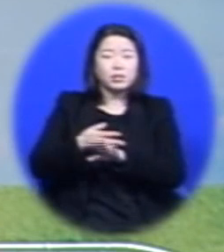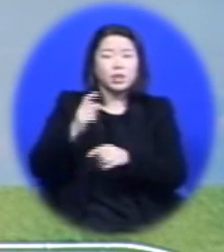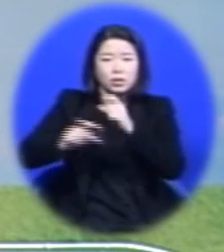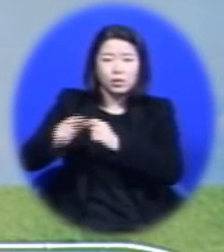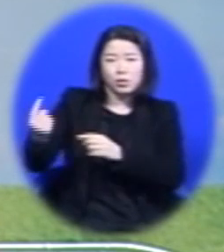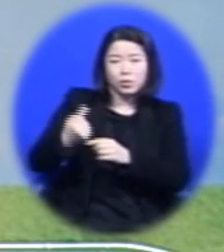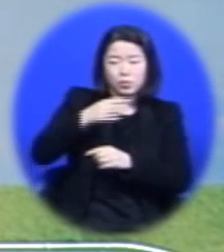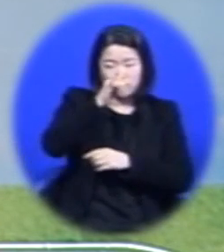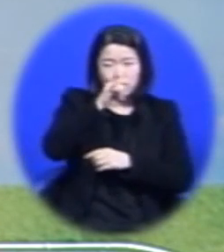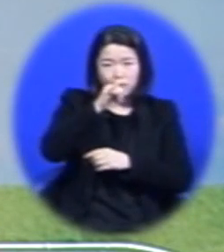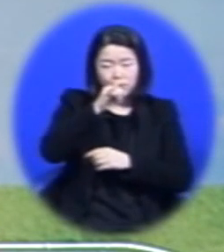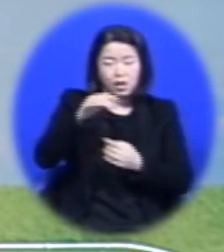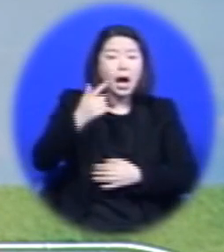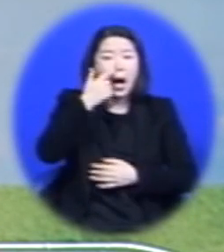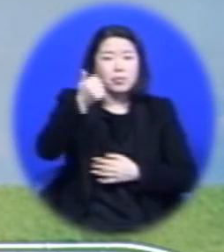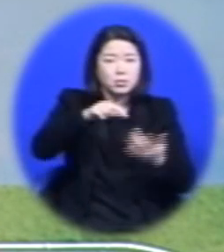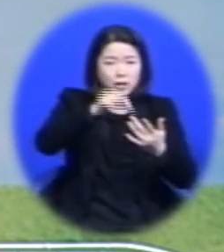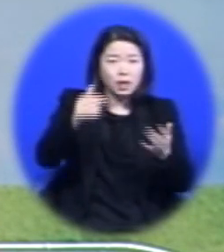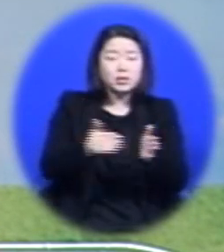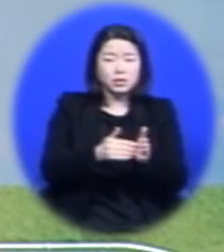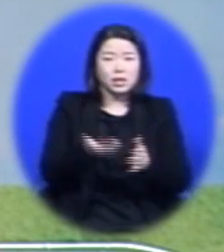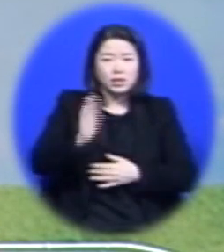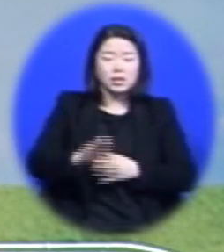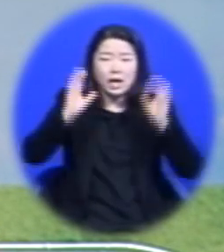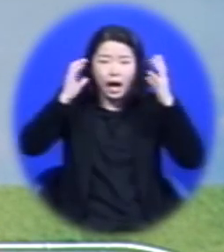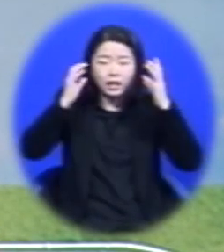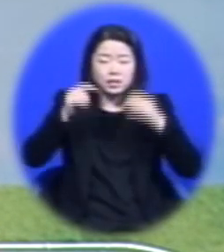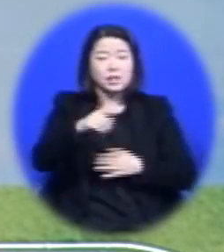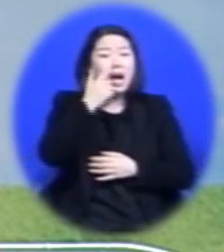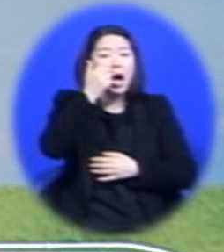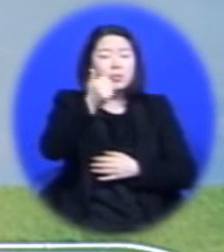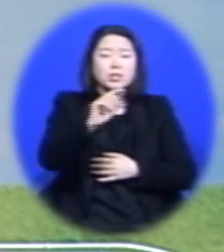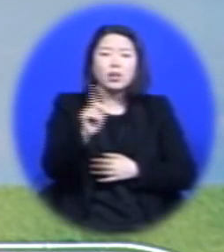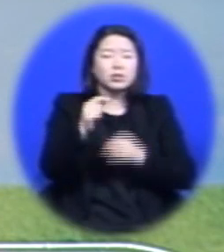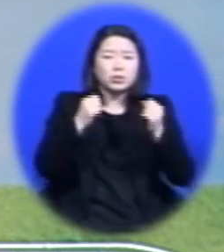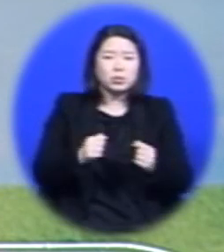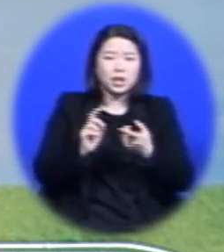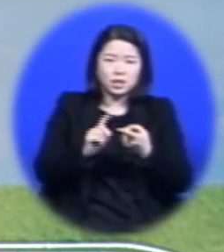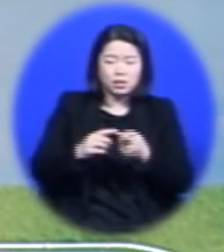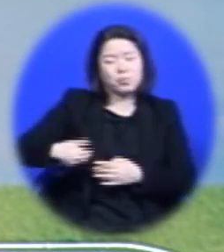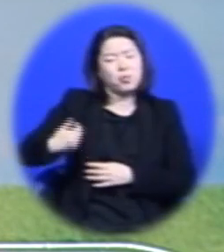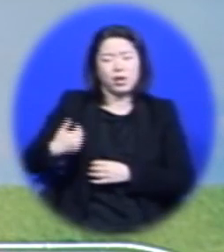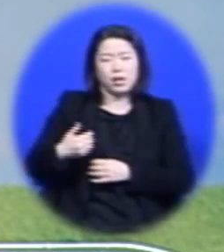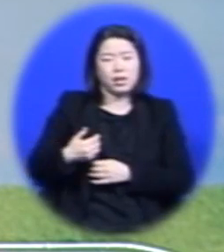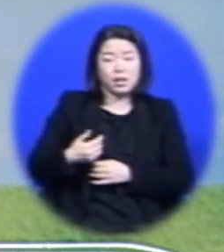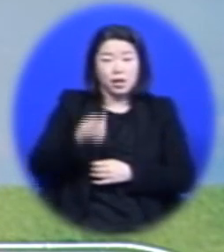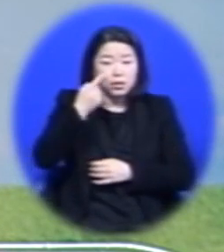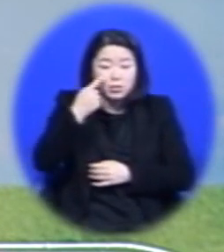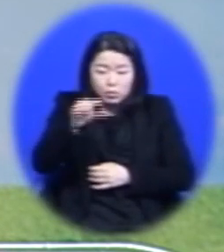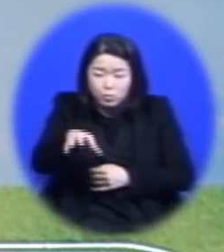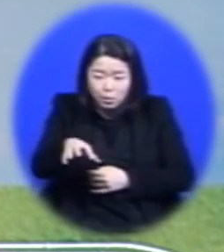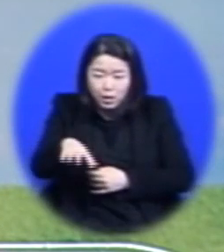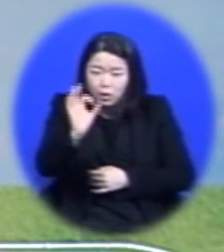그렇죠 아버지만 택하면 끝난거예요 그런데 이 아이는 아직도 아버지가 어떤 존재인지를 몰라요 당장 눈앞에